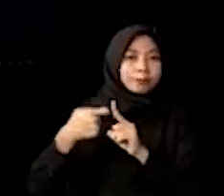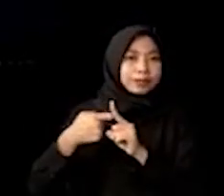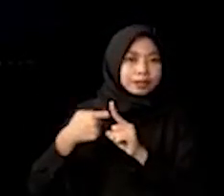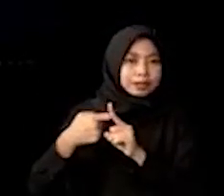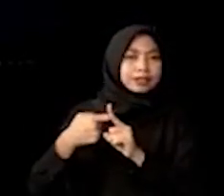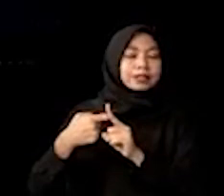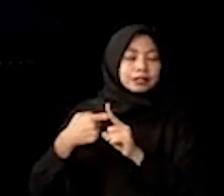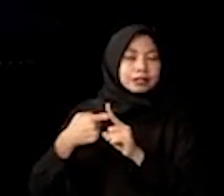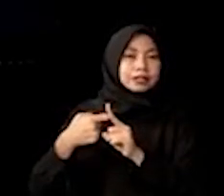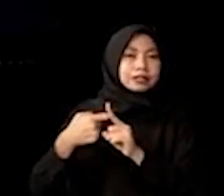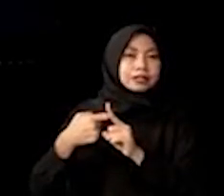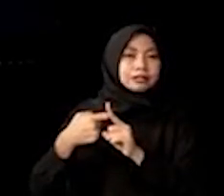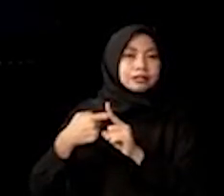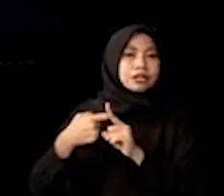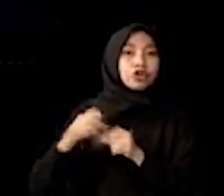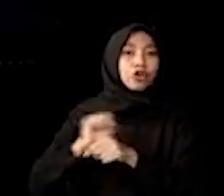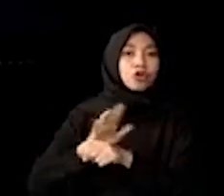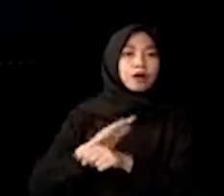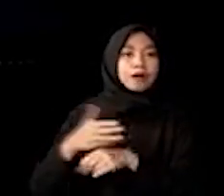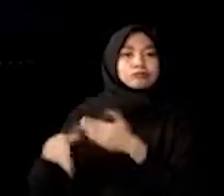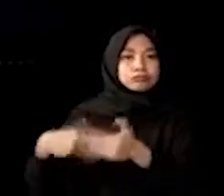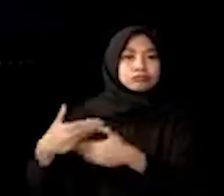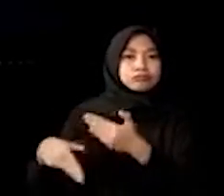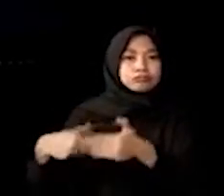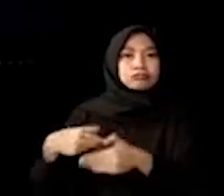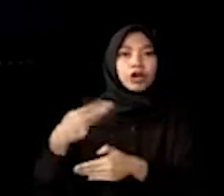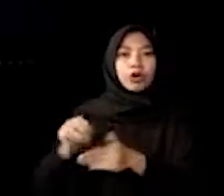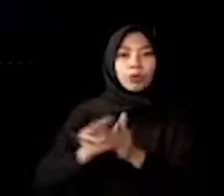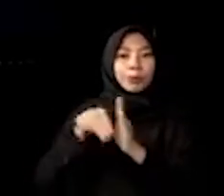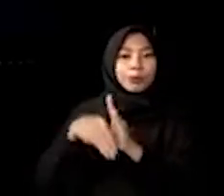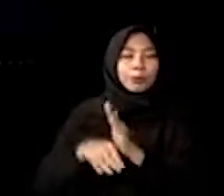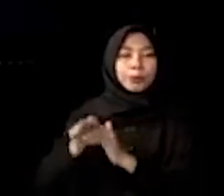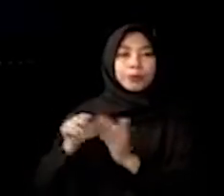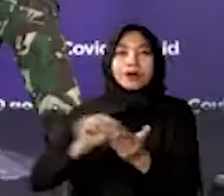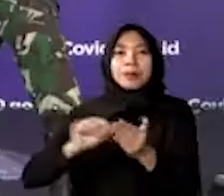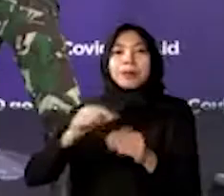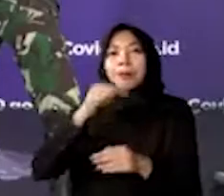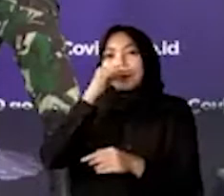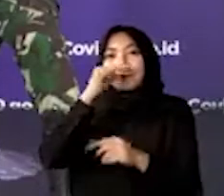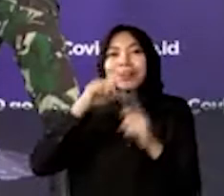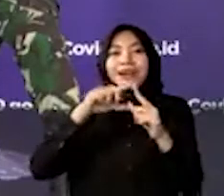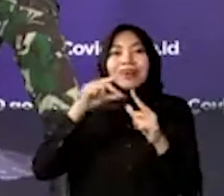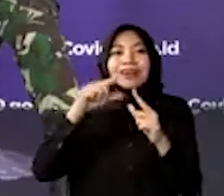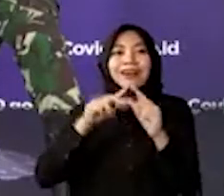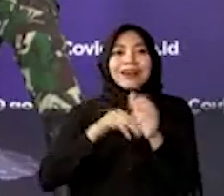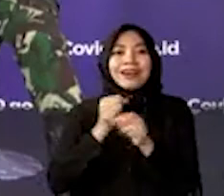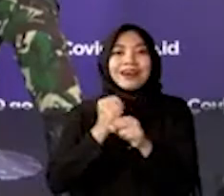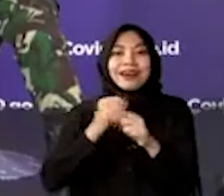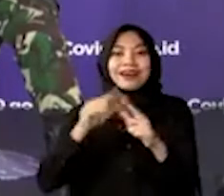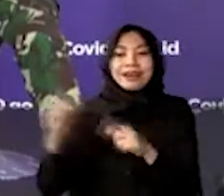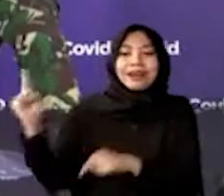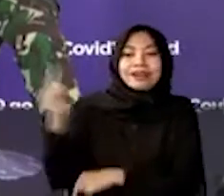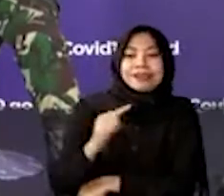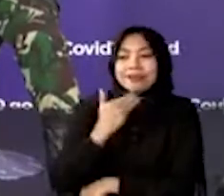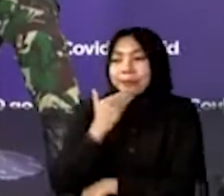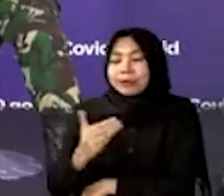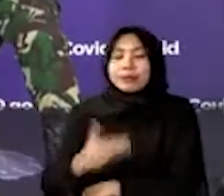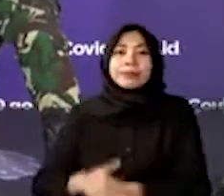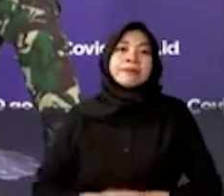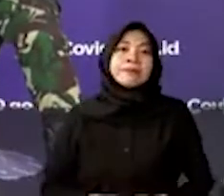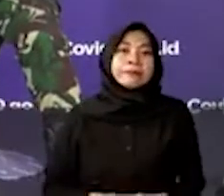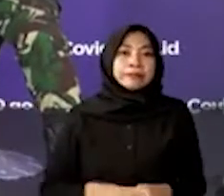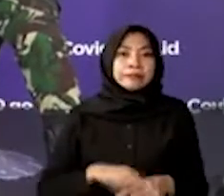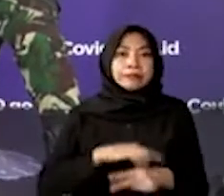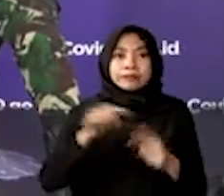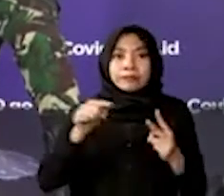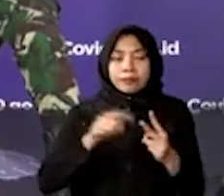penanganan eh covid-19 dan pemulihan ekonomi nasional bapak rlangga hartato pak rlangga terima kasih telah hadir Pak dan Pak